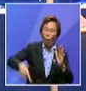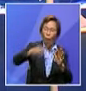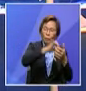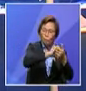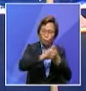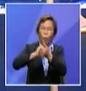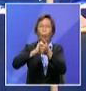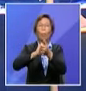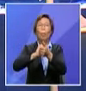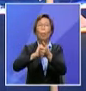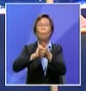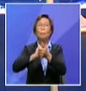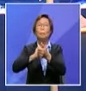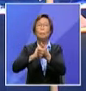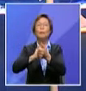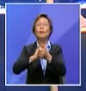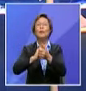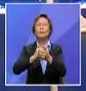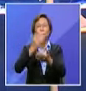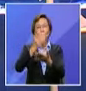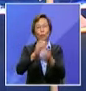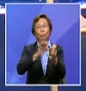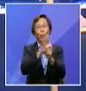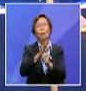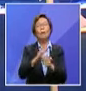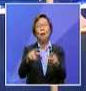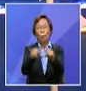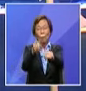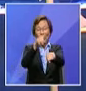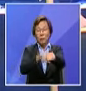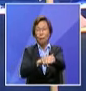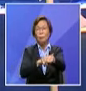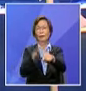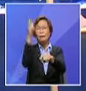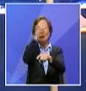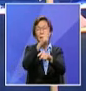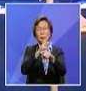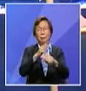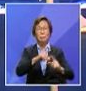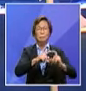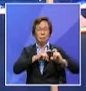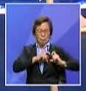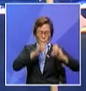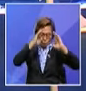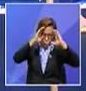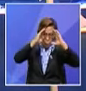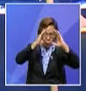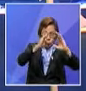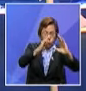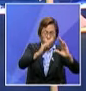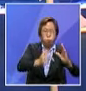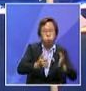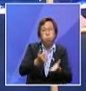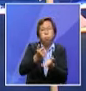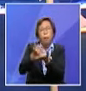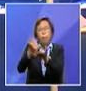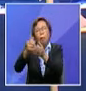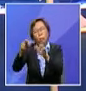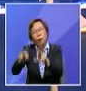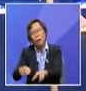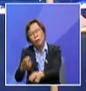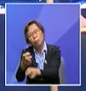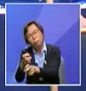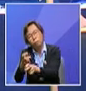waktu yang sama, kerajaan sentiasa berusaha dengan penuh keprihatinan yang tinggi untuk membantu rakyat dalam